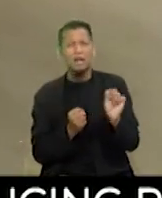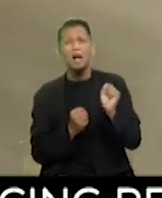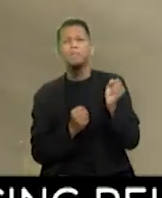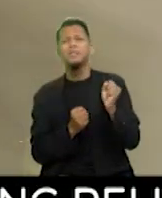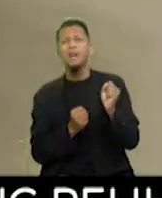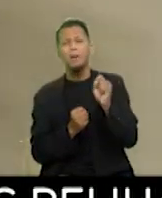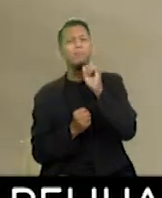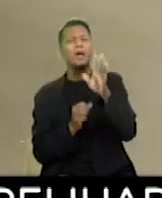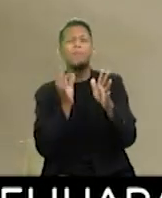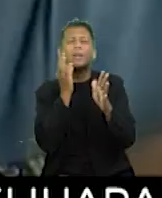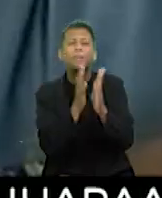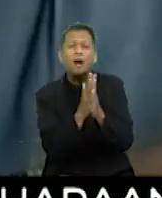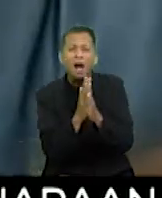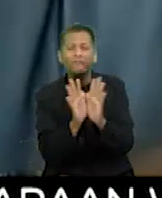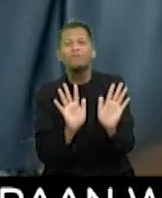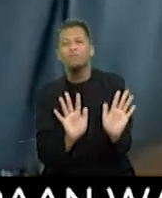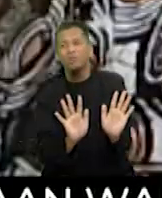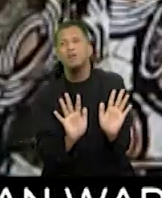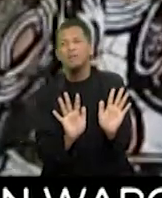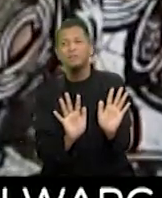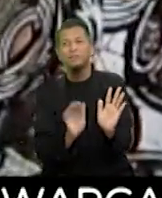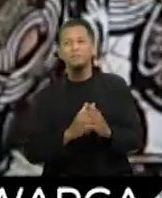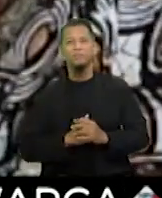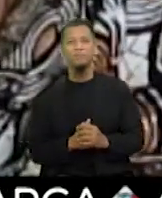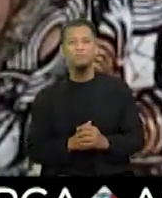postingan anaknya yang dianggap salah atau melanggar hukum.